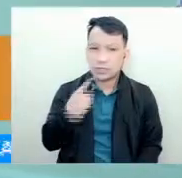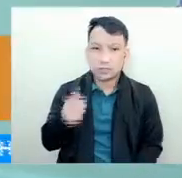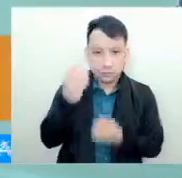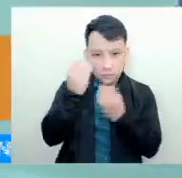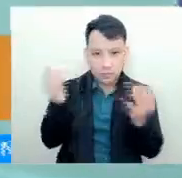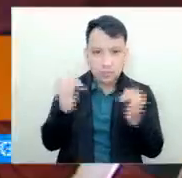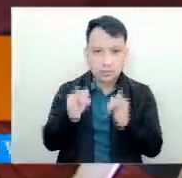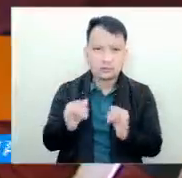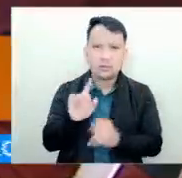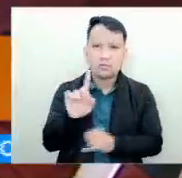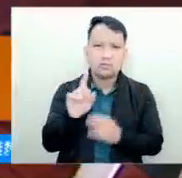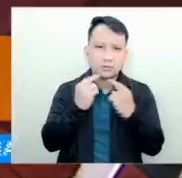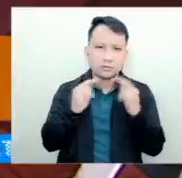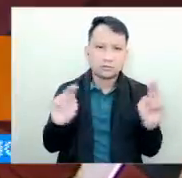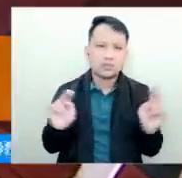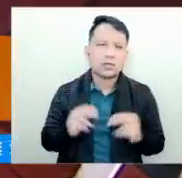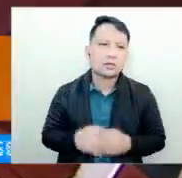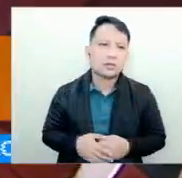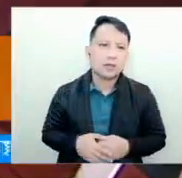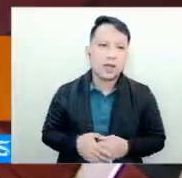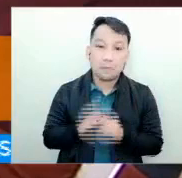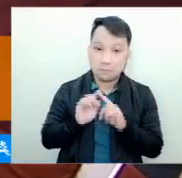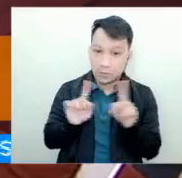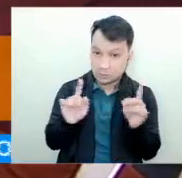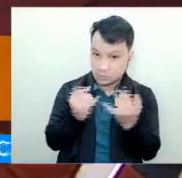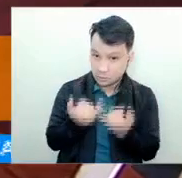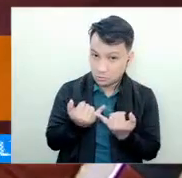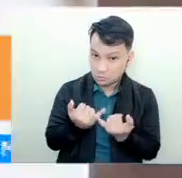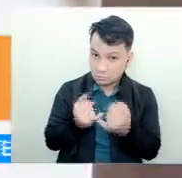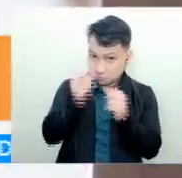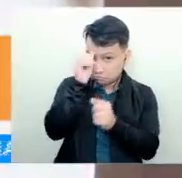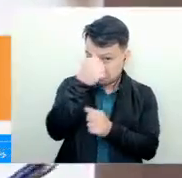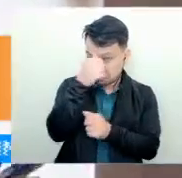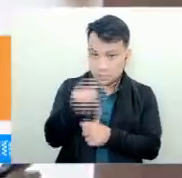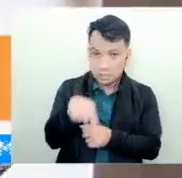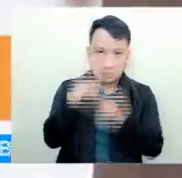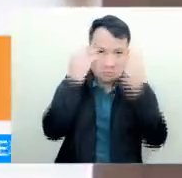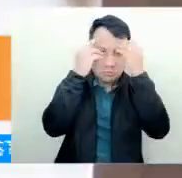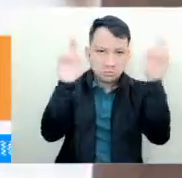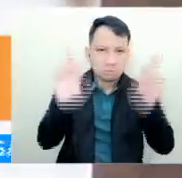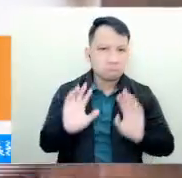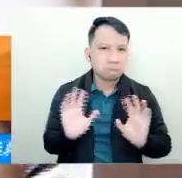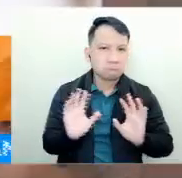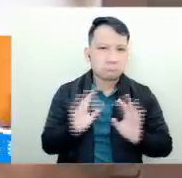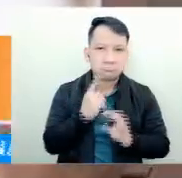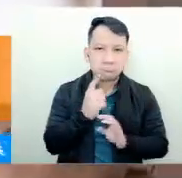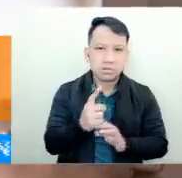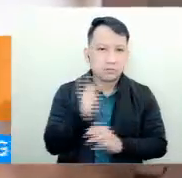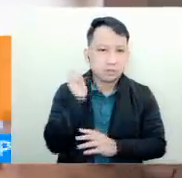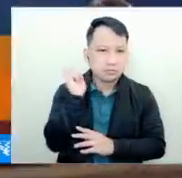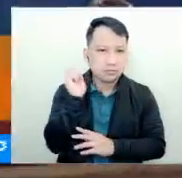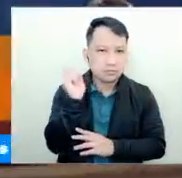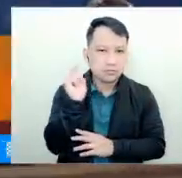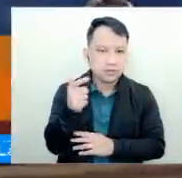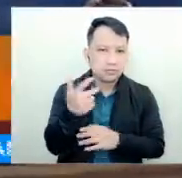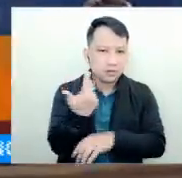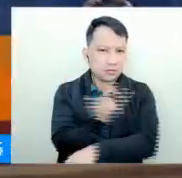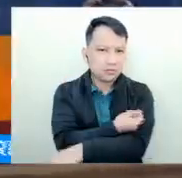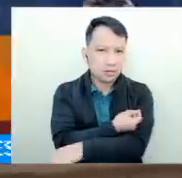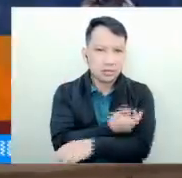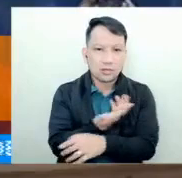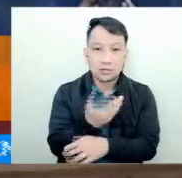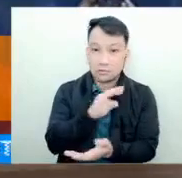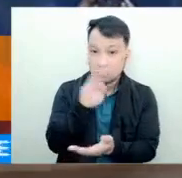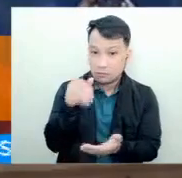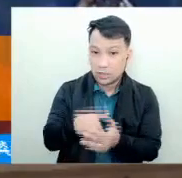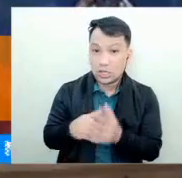One News. Pero ngayon pa lang, tiniyak na ni Mayor na hindi basta-basta makakapagpabakuna sa Mandaluyong ang